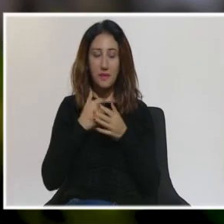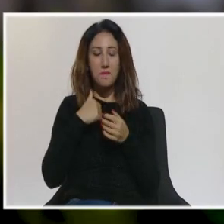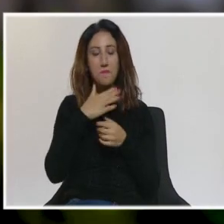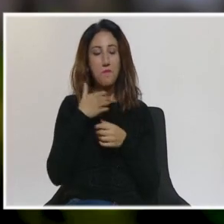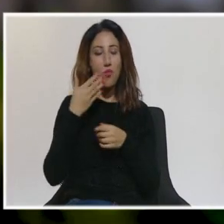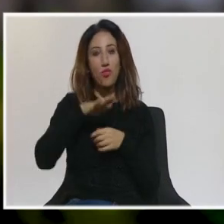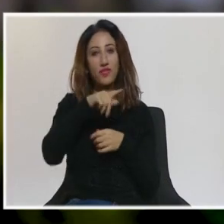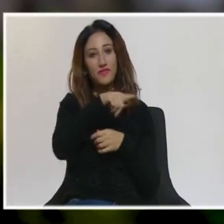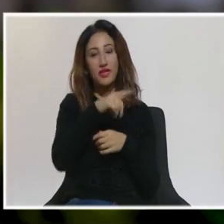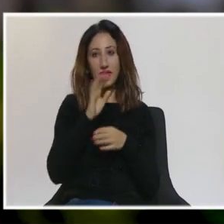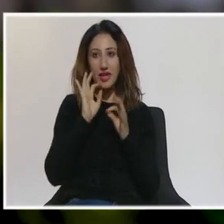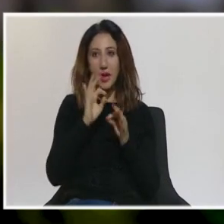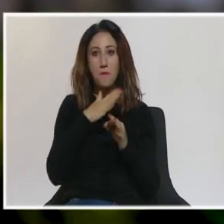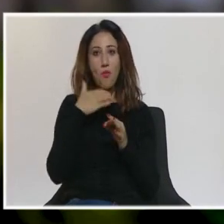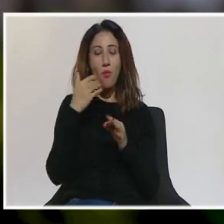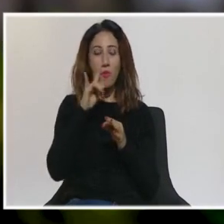يعني كارما عايز تقولي لجده ايه